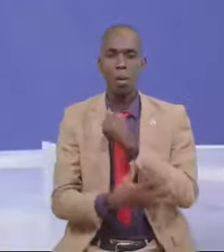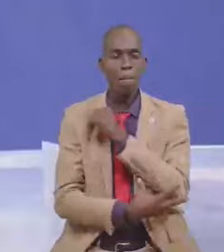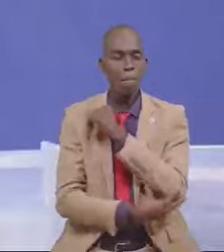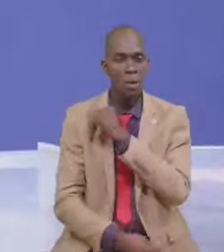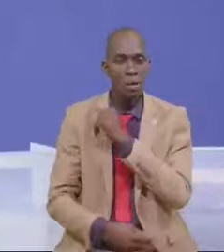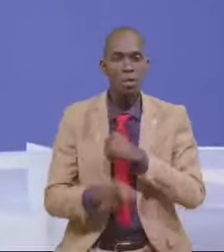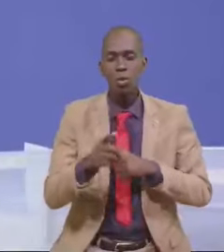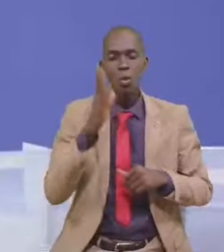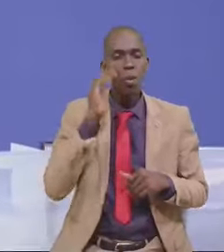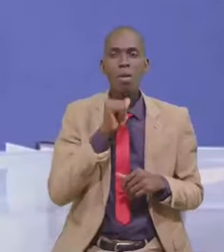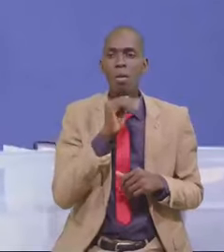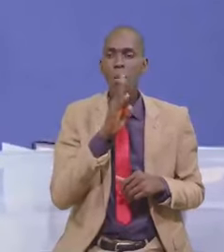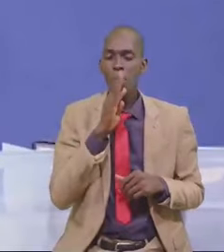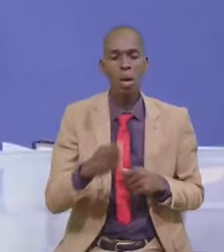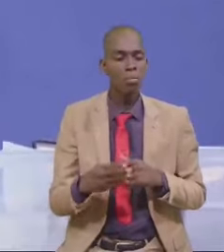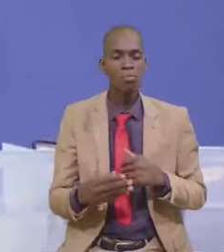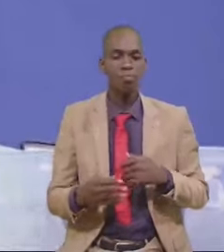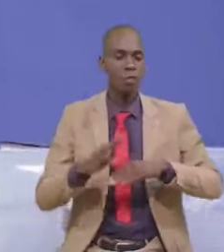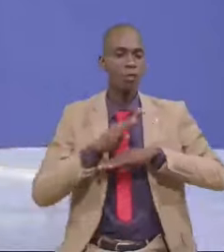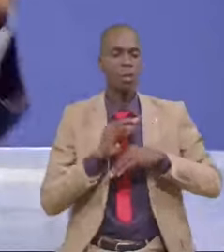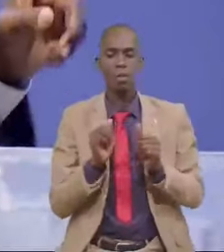êtes insatisfait de l'absence d'argent.